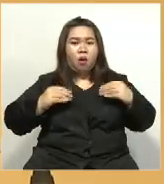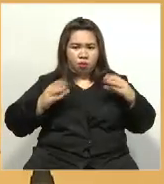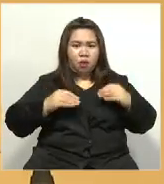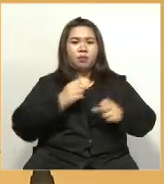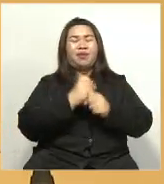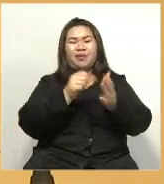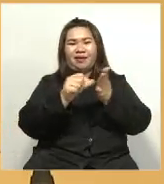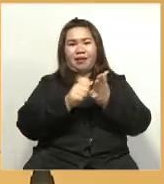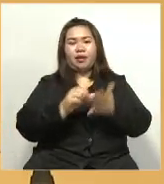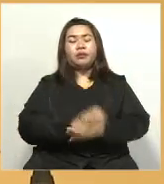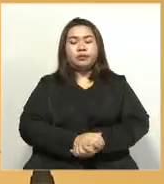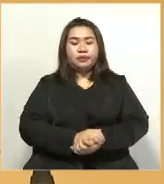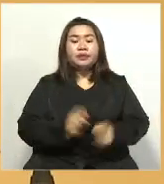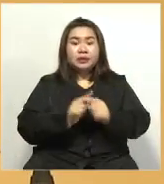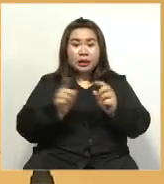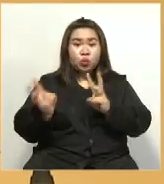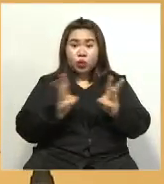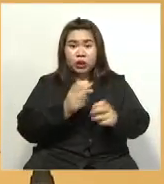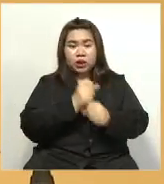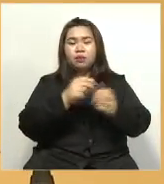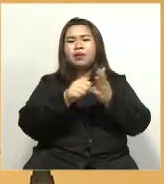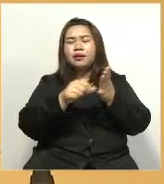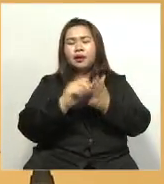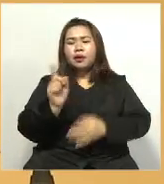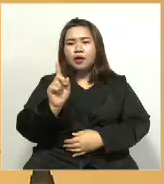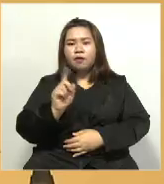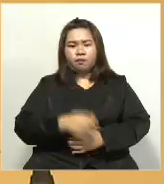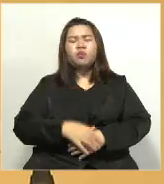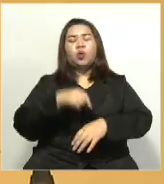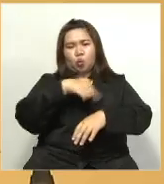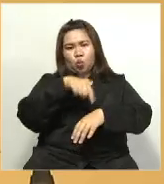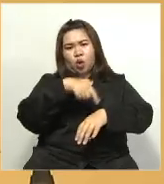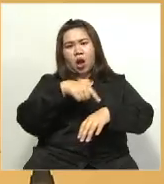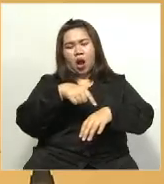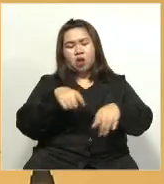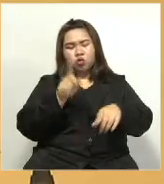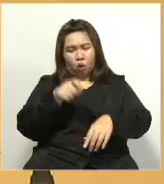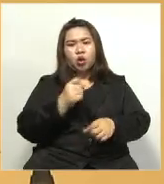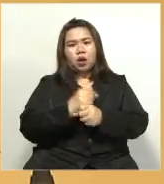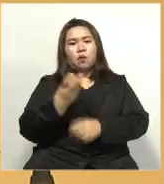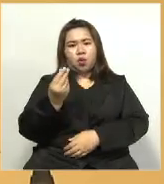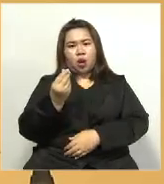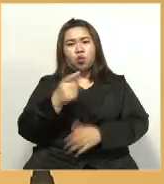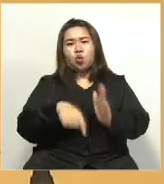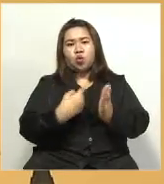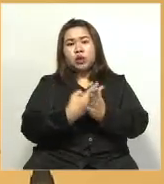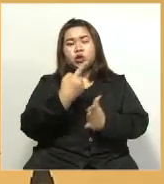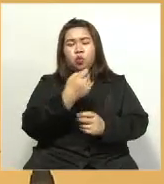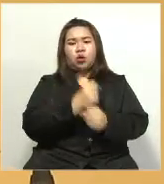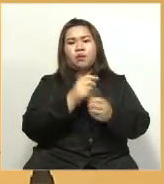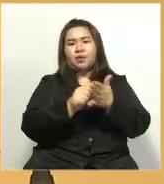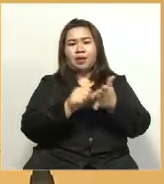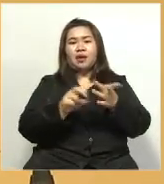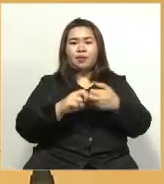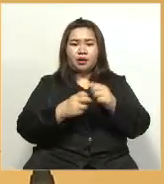ก็ตามในวิธีการแก้ไขปัญหาก็ถือว่าใช้เวลาที่ค่อนข้างรวดเร็วพอสมควร1ชั่วโมงสามารถแก้